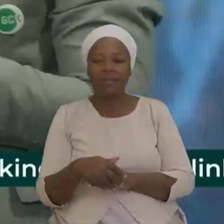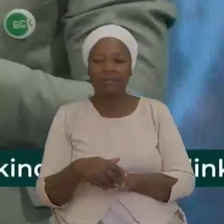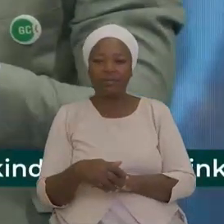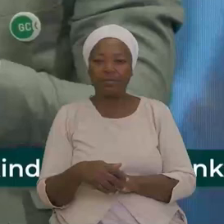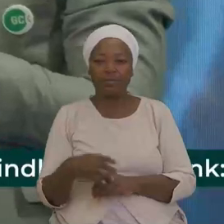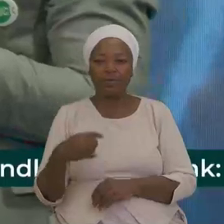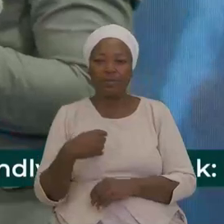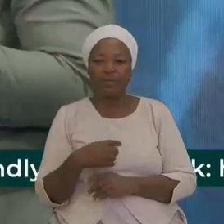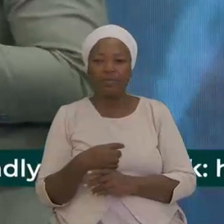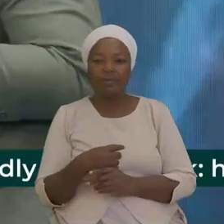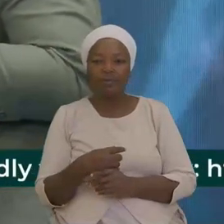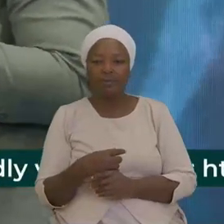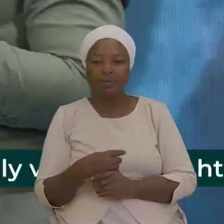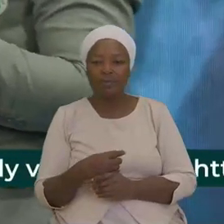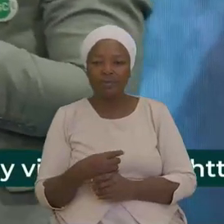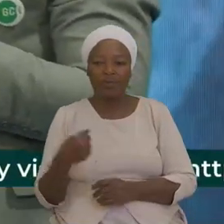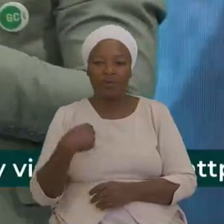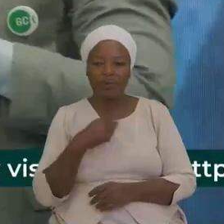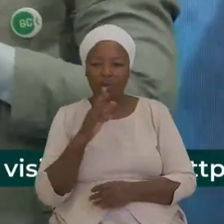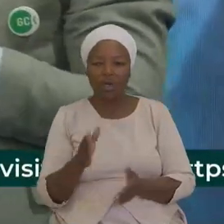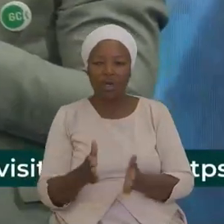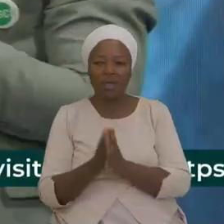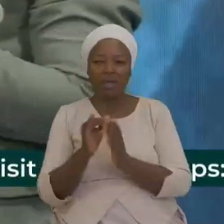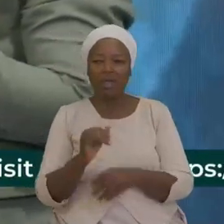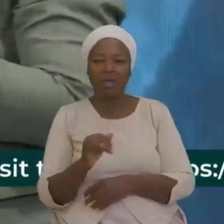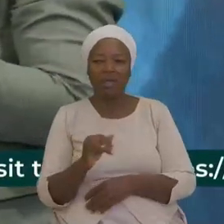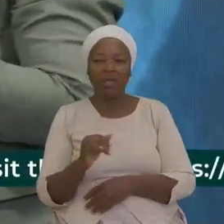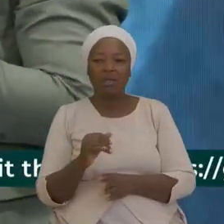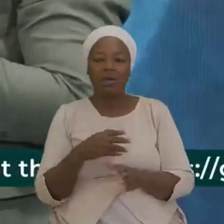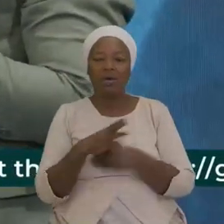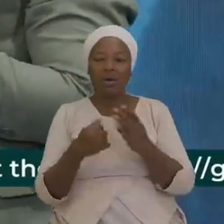Allez vers ceux qui ont levé leurs mains.